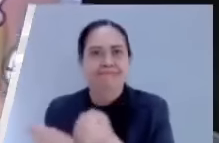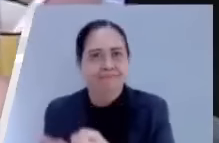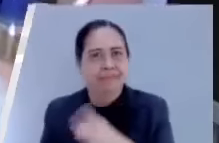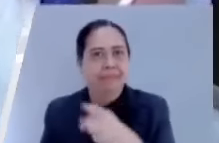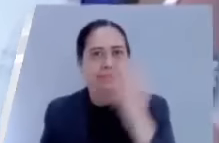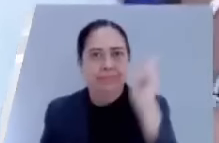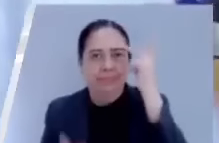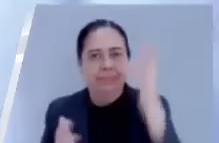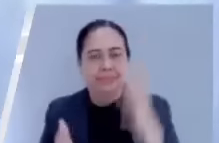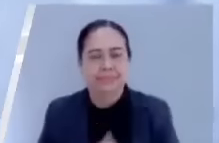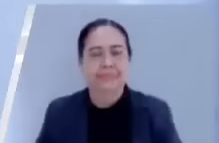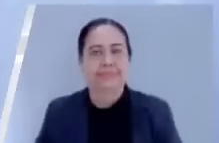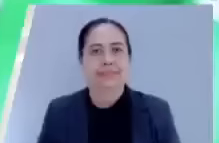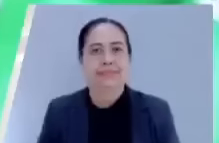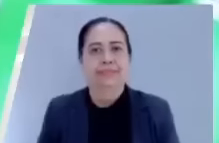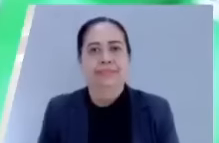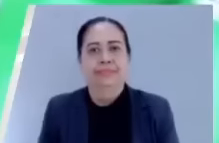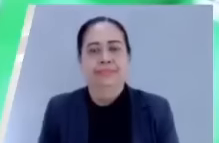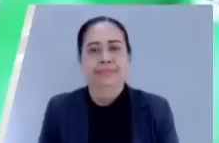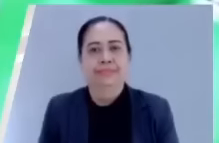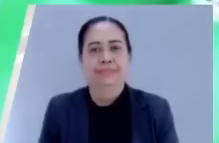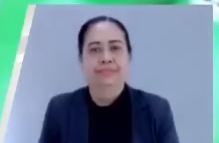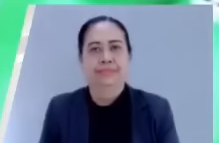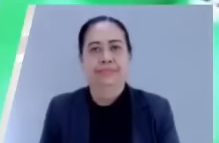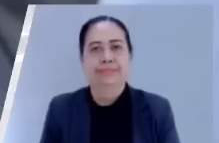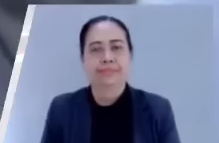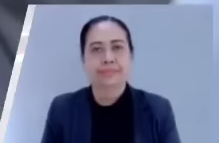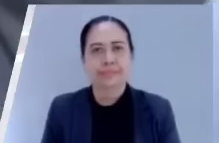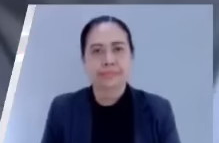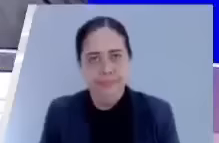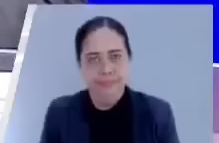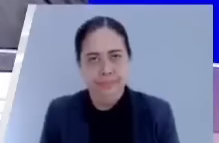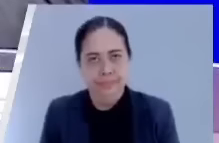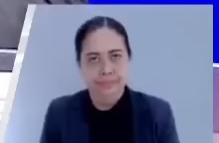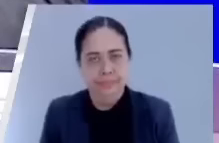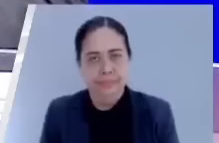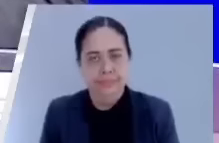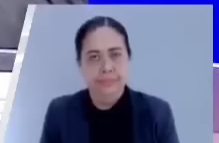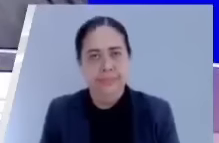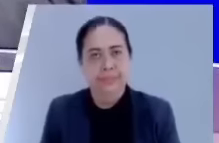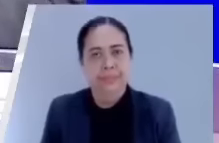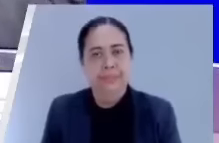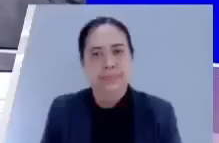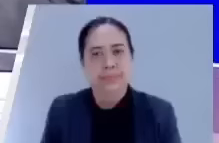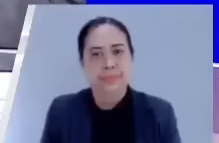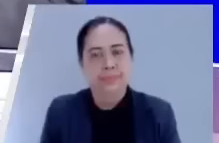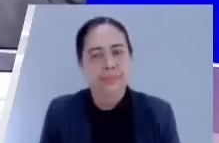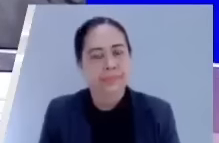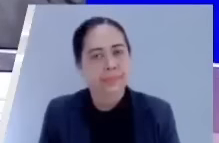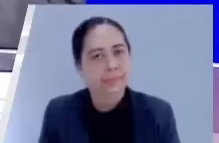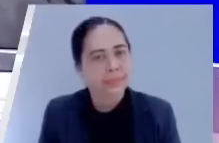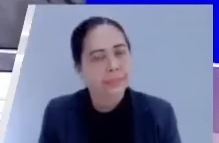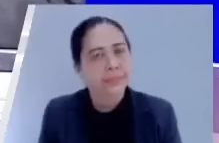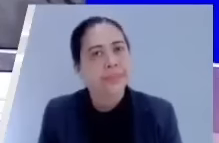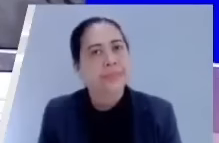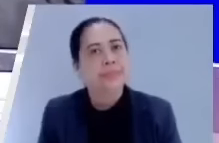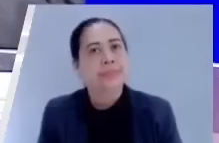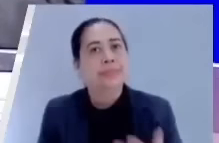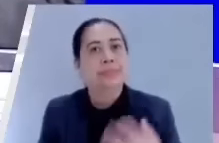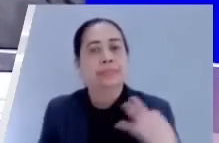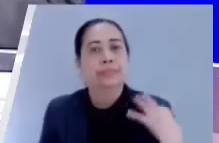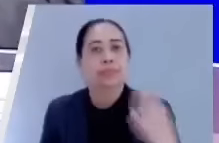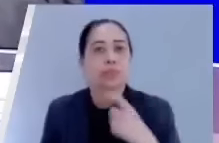unang balita, Jonathan Andal para sa GMA Integrated News. Patuloy ang paghahain ng kandidatura ng ilang gustong tumakbo sa